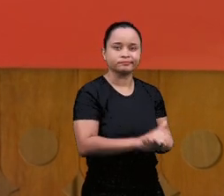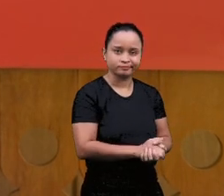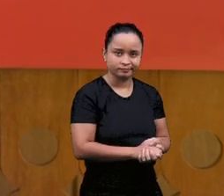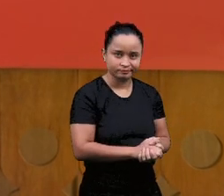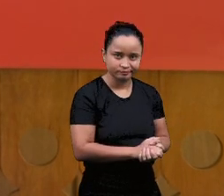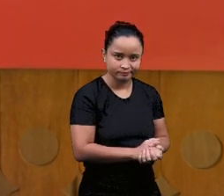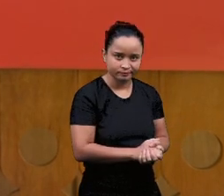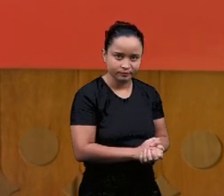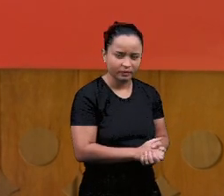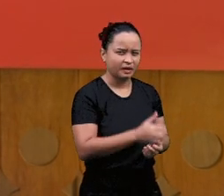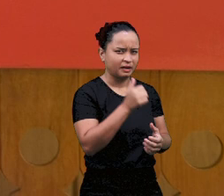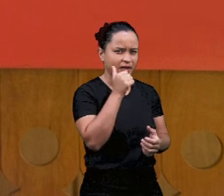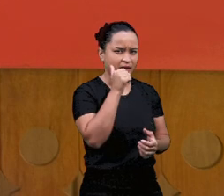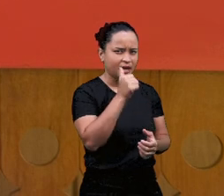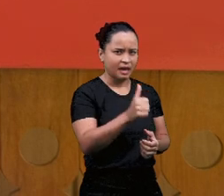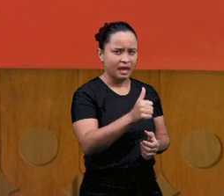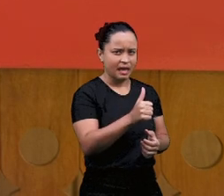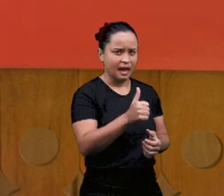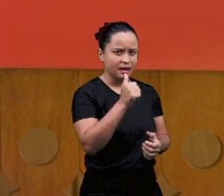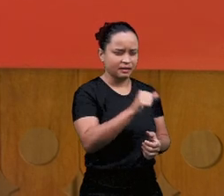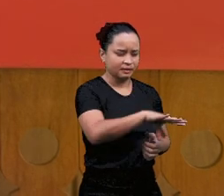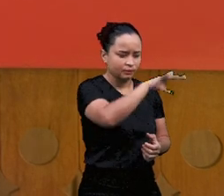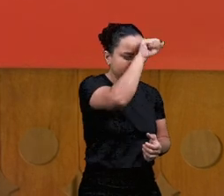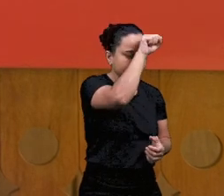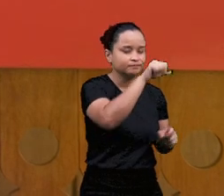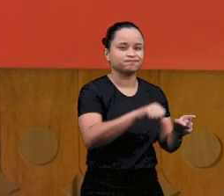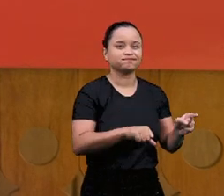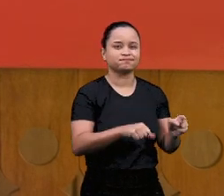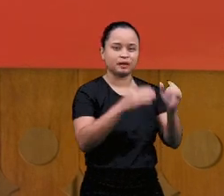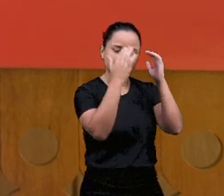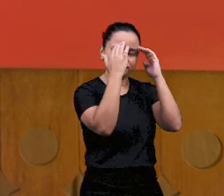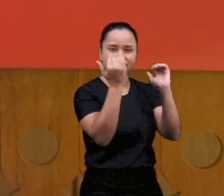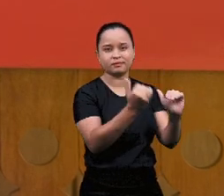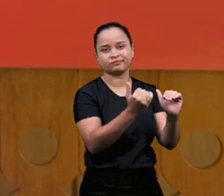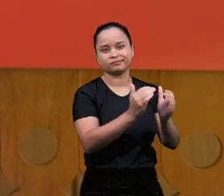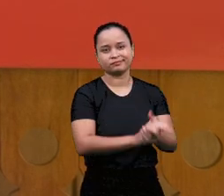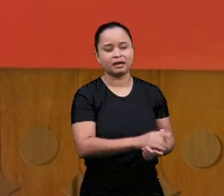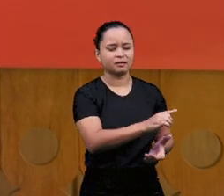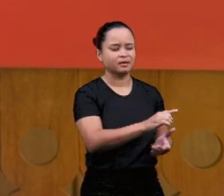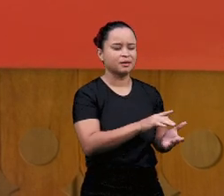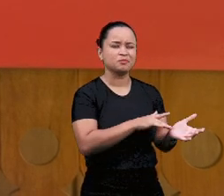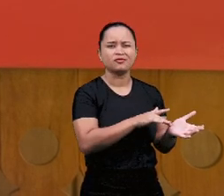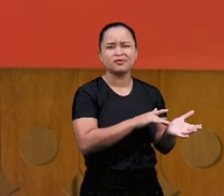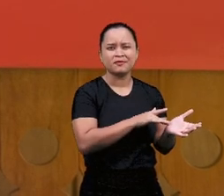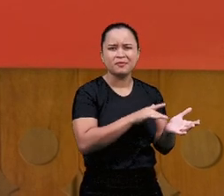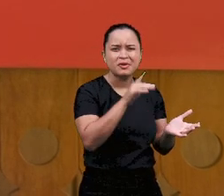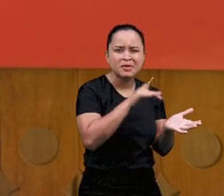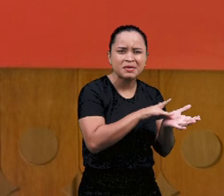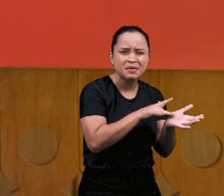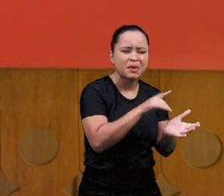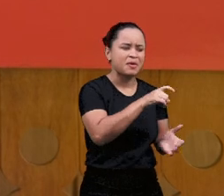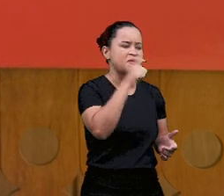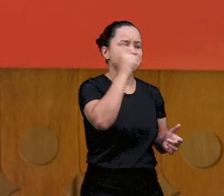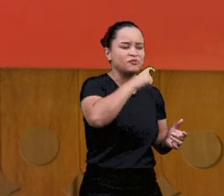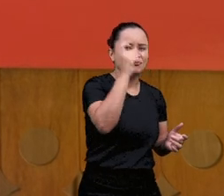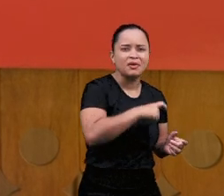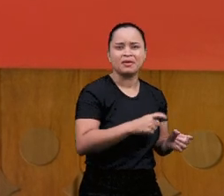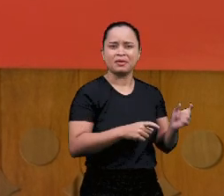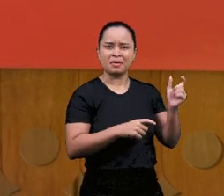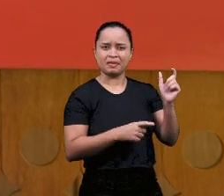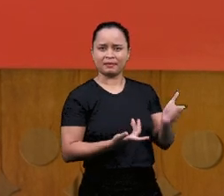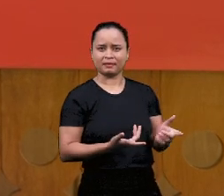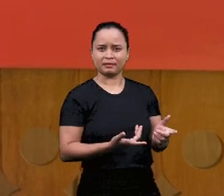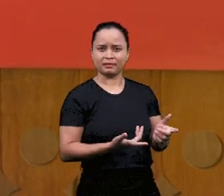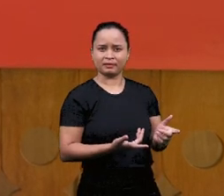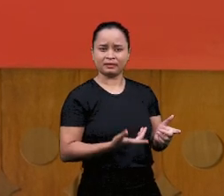dit à Pythonise de ce qui est dans son cœur, le Seigneur m'a révélé des mensonges. Il a utilisé des arguments. Et